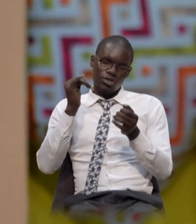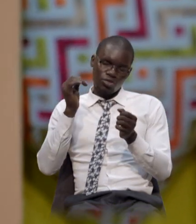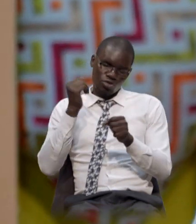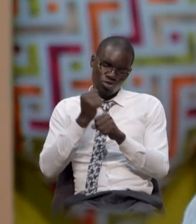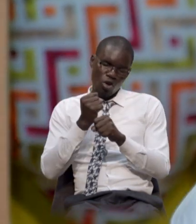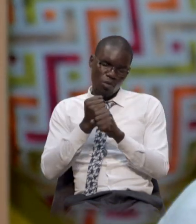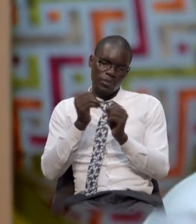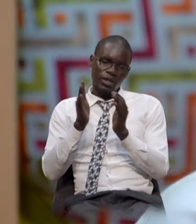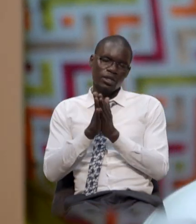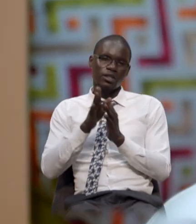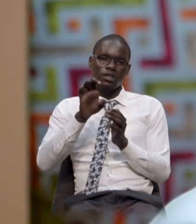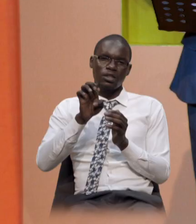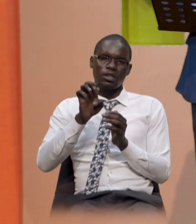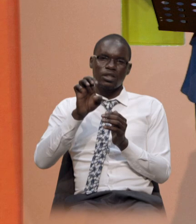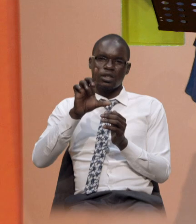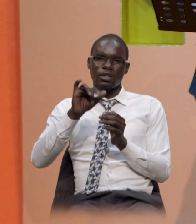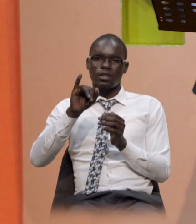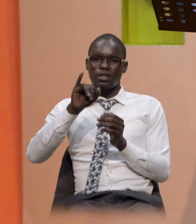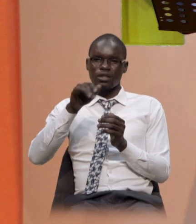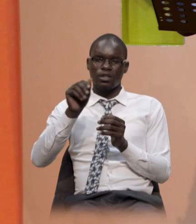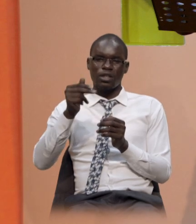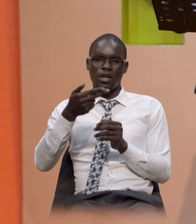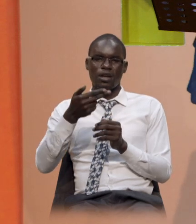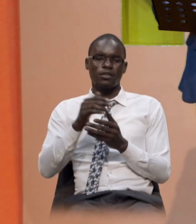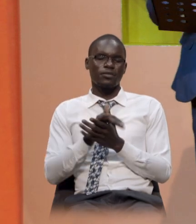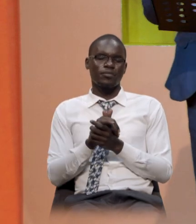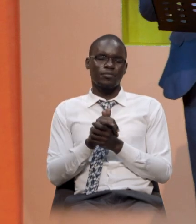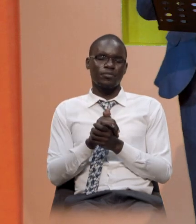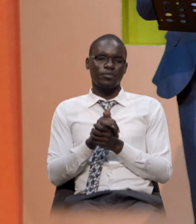Ayubu na wa Elia.